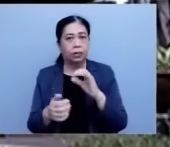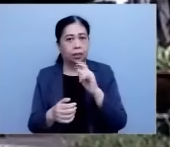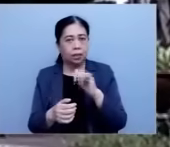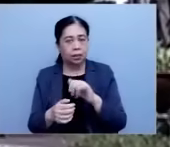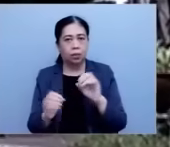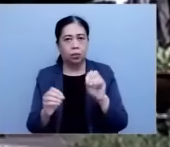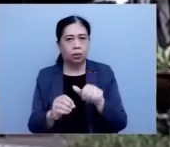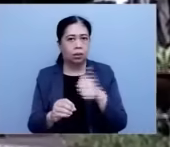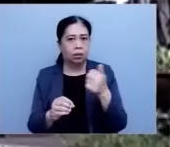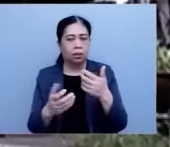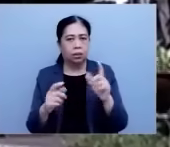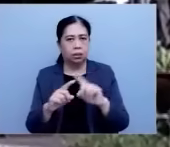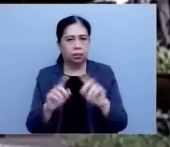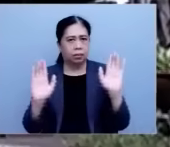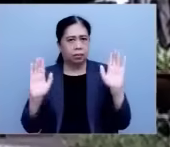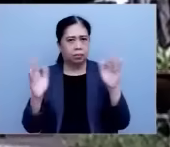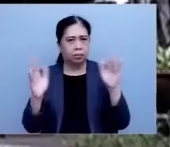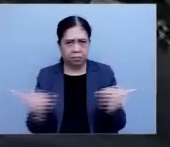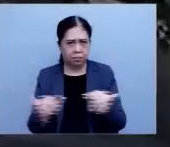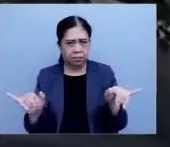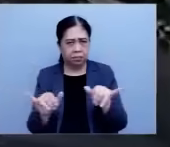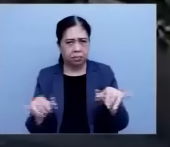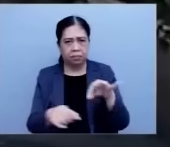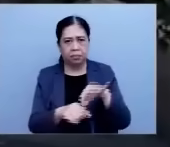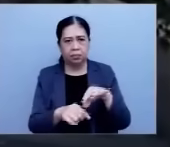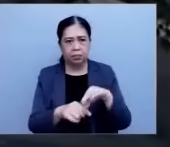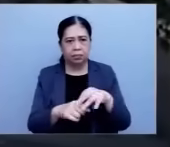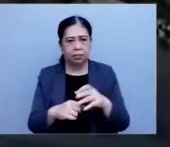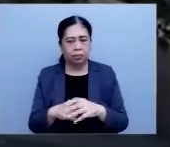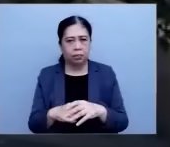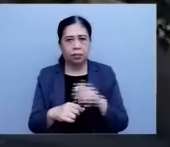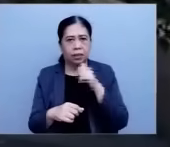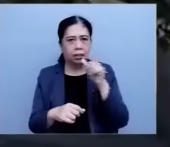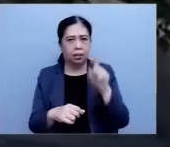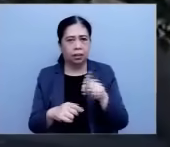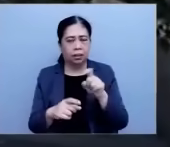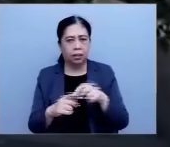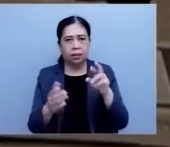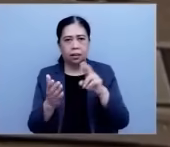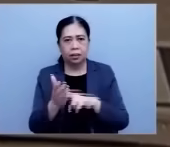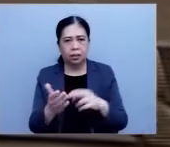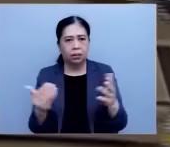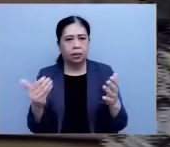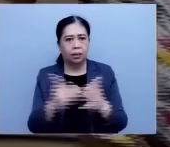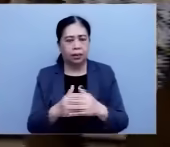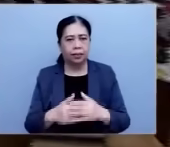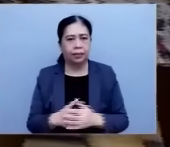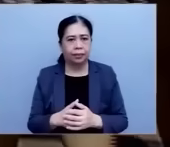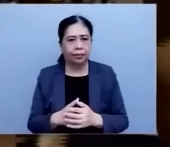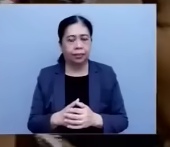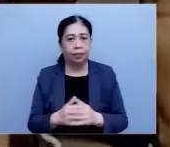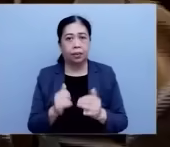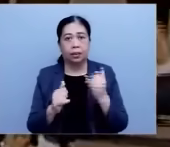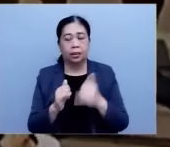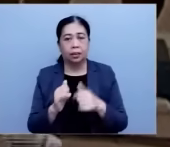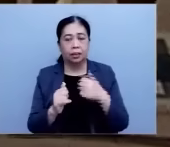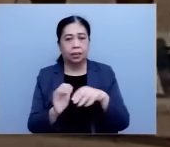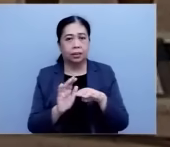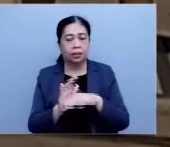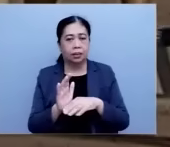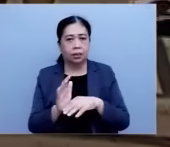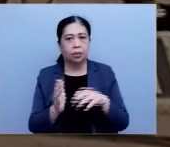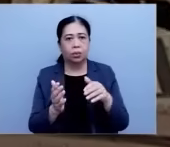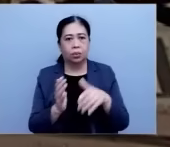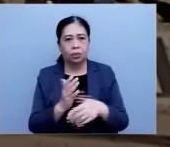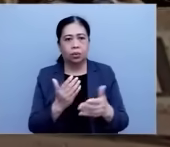nang ibang pagkakaiba sa detalye ng mga butante. Hindi na rin nila kailangang magparehisto ulit. Sa pinakahuling tala ng COMELEC, may